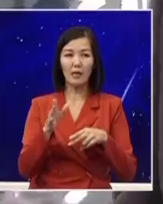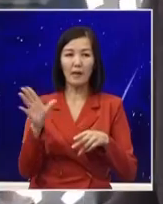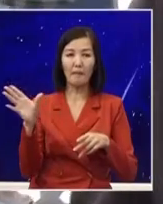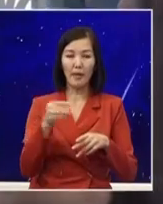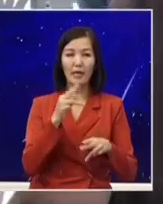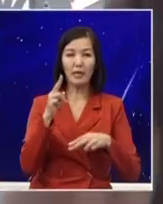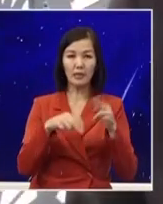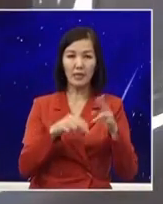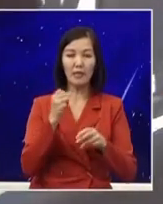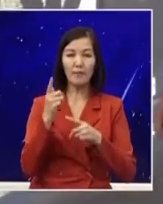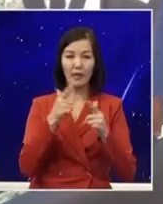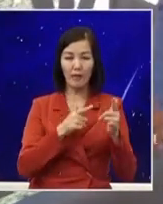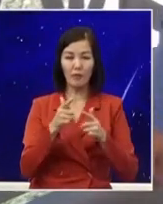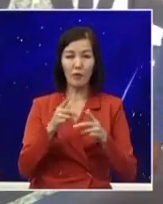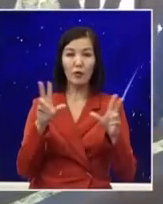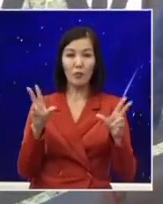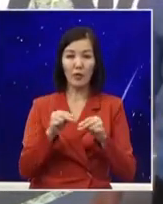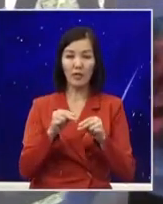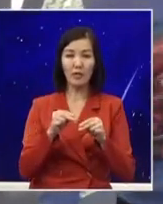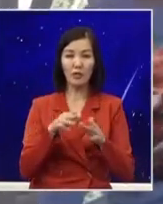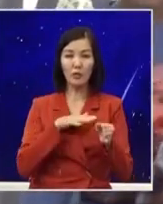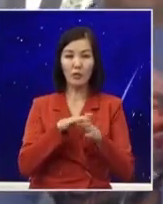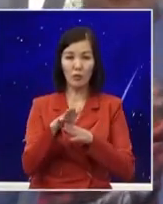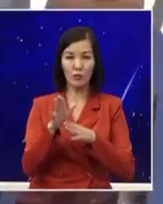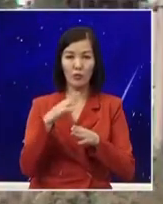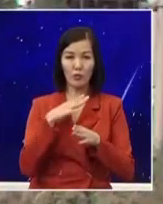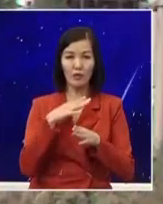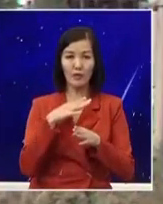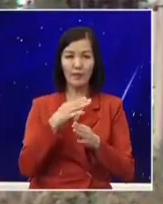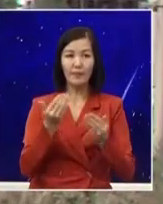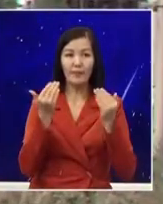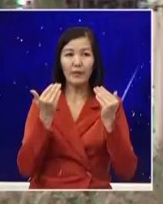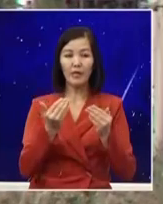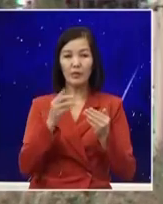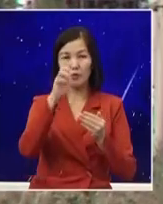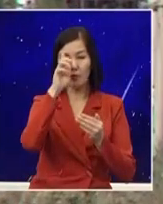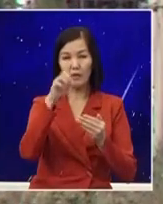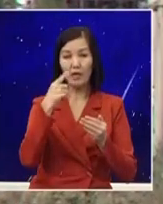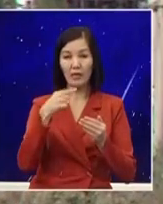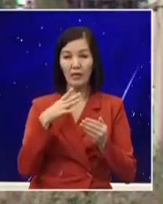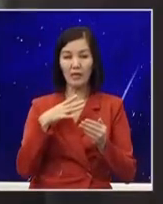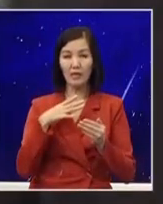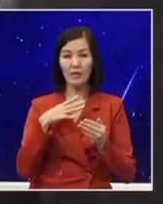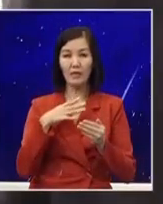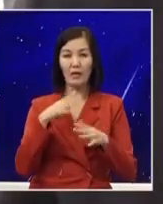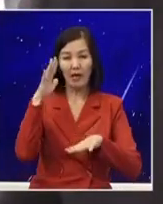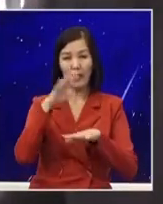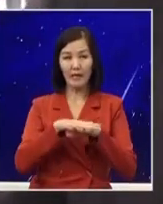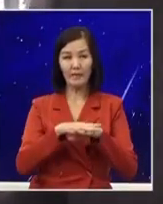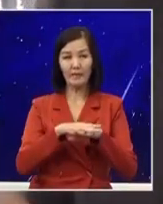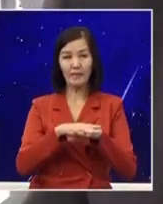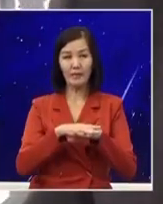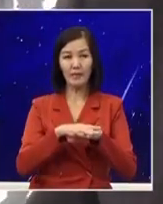жүргіземін деп уәде беріп еді. Бұл кісі уәдесінде тұрды. Қазір үкімет айтады ғой, сол әкім